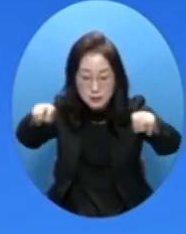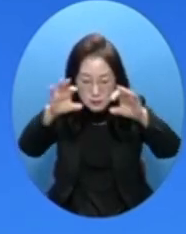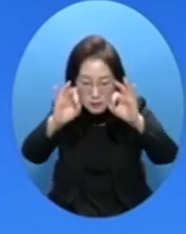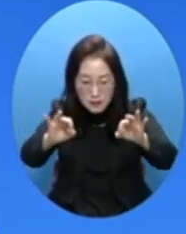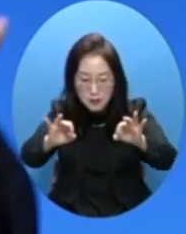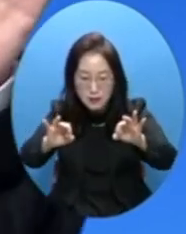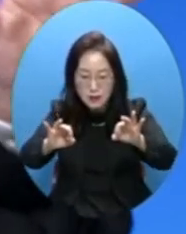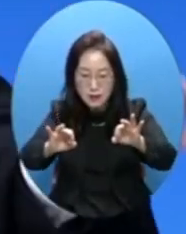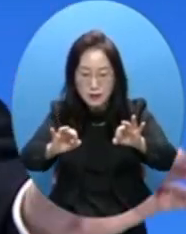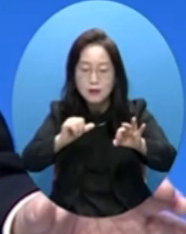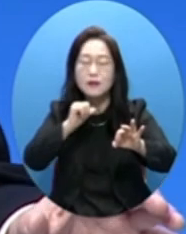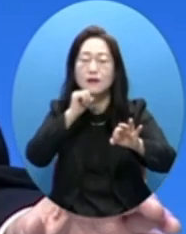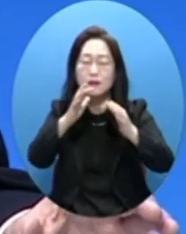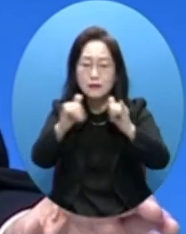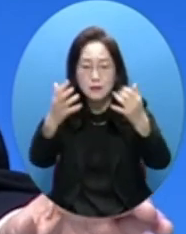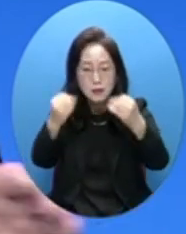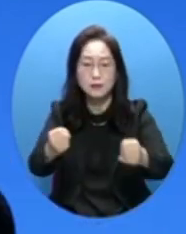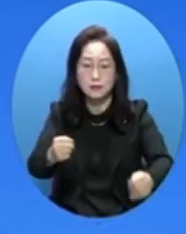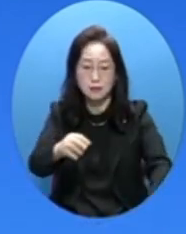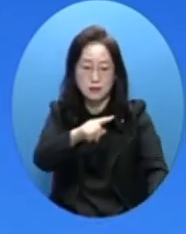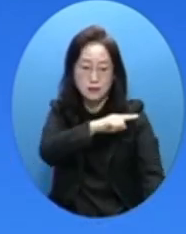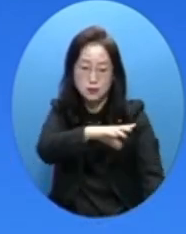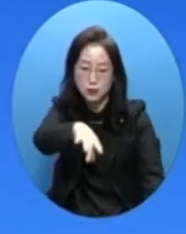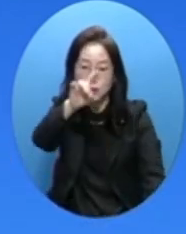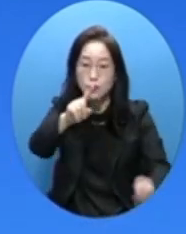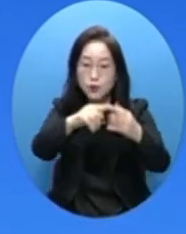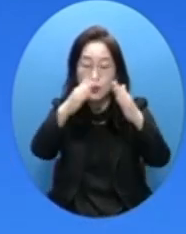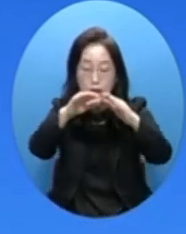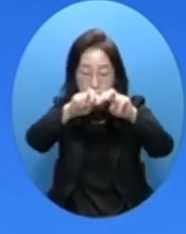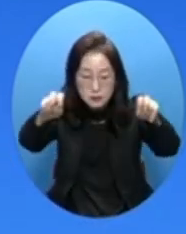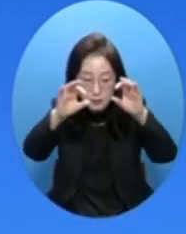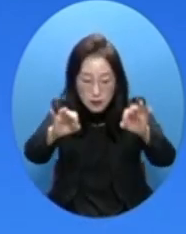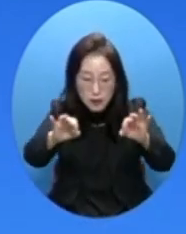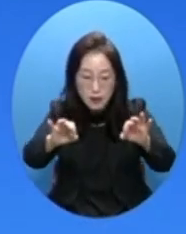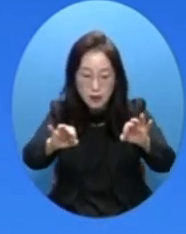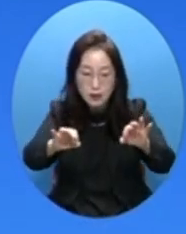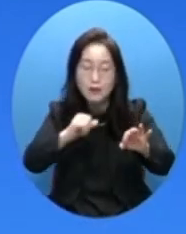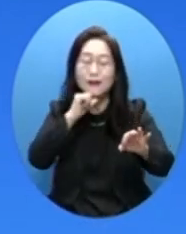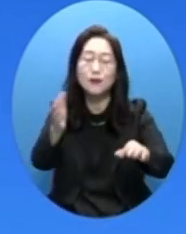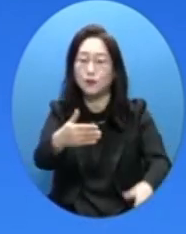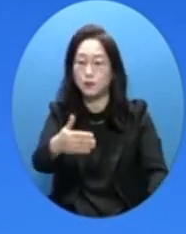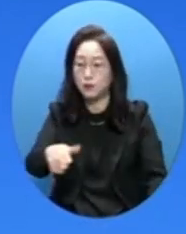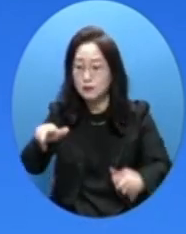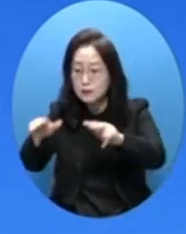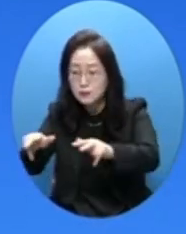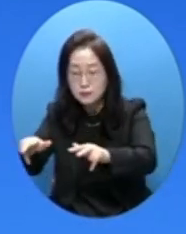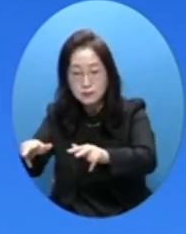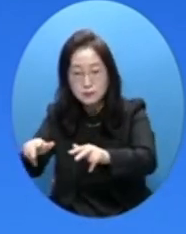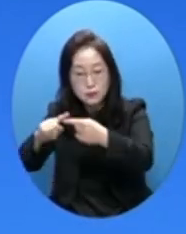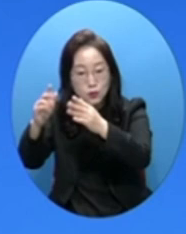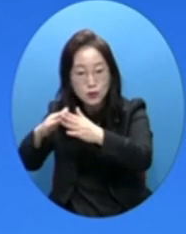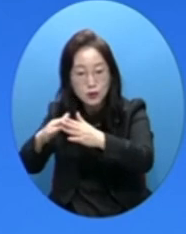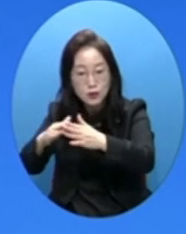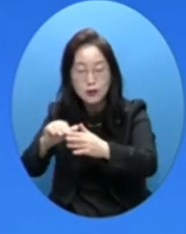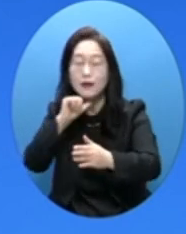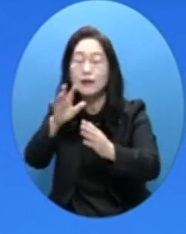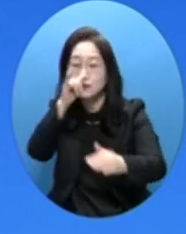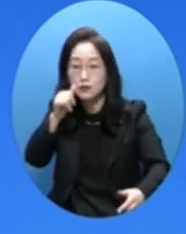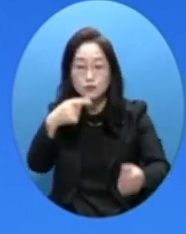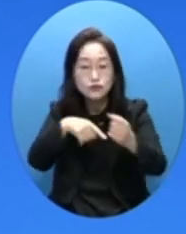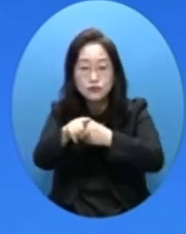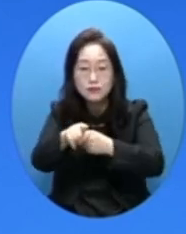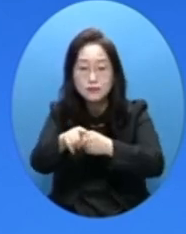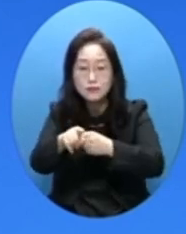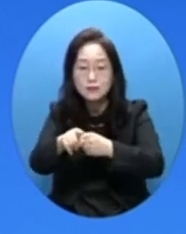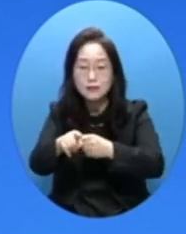있습니다. 초대교회는 가난한 자가 없었는데 우리 교회는 가난한 자가 있습니다. 그것은 우리가 아직 우리의 사명을 다 완수하지 못했다는 것을